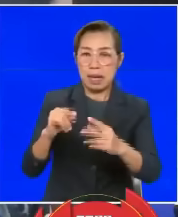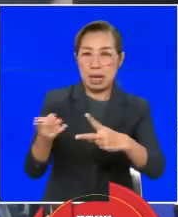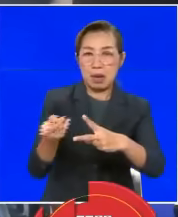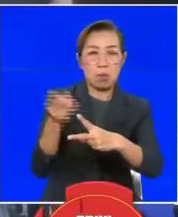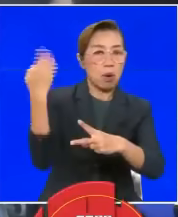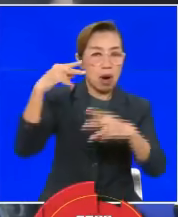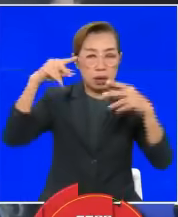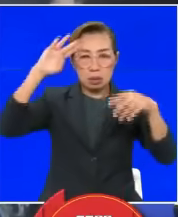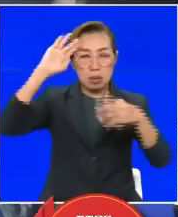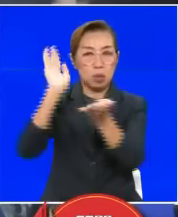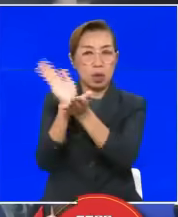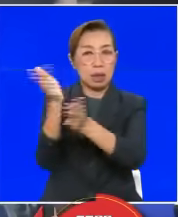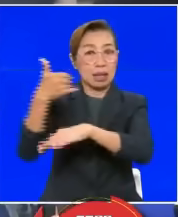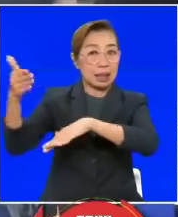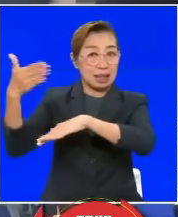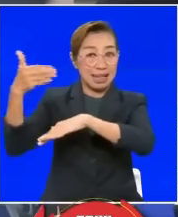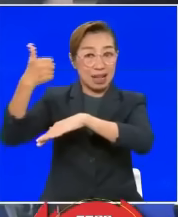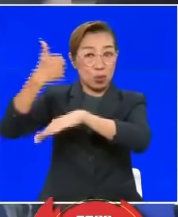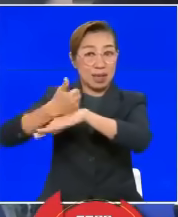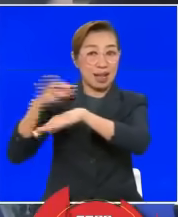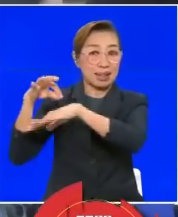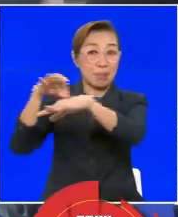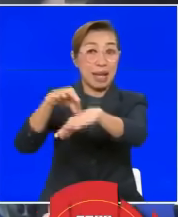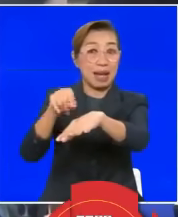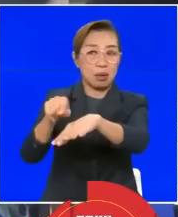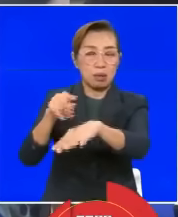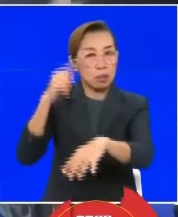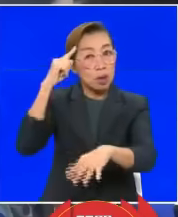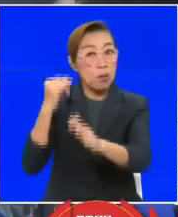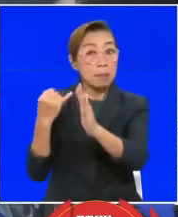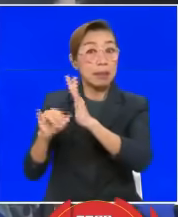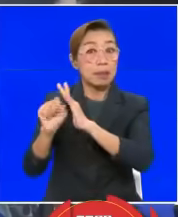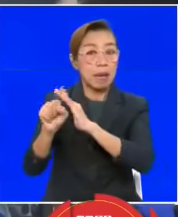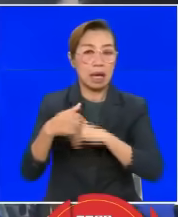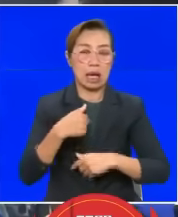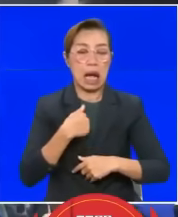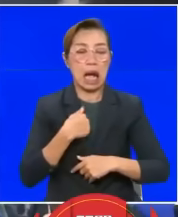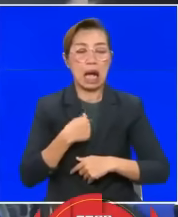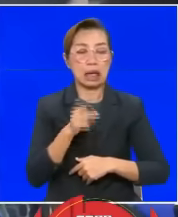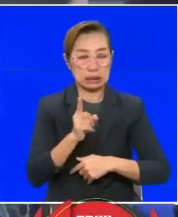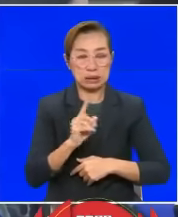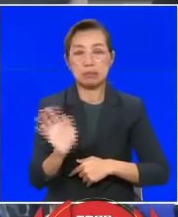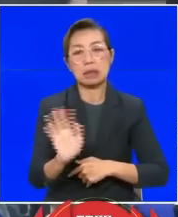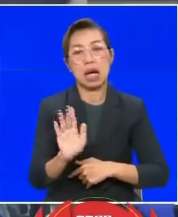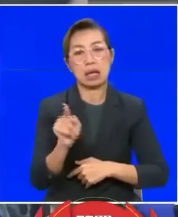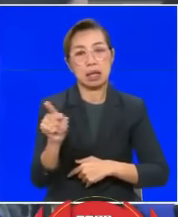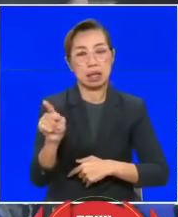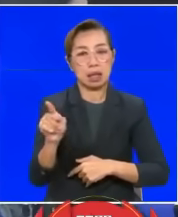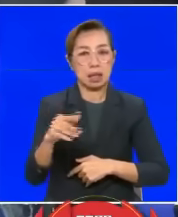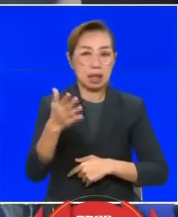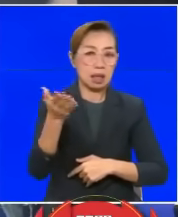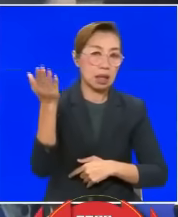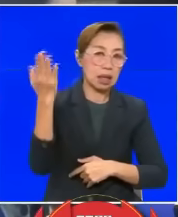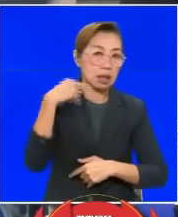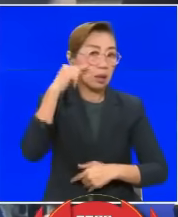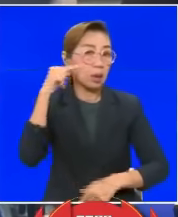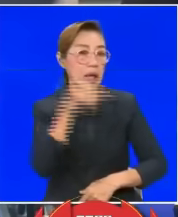ชอบนะแล้วผมก็ไม่ยื่นถอนเอาแล้วไม่มีอะไรนะครับเรื่องนี้ผมตรวจสอบแล้วนะครับนะว่าท่านอดีตผตรเสรี